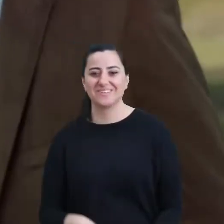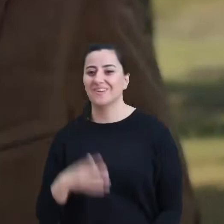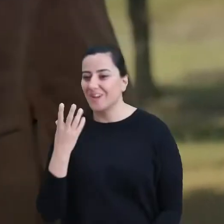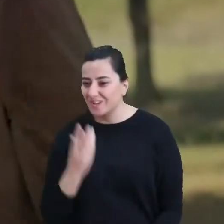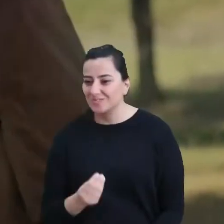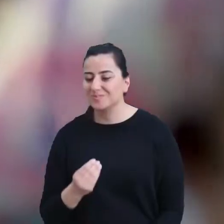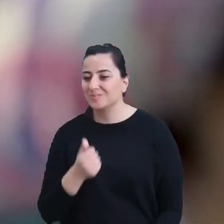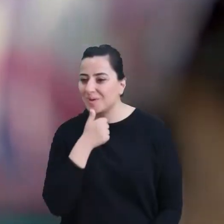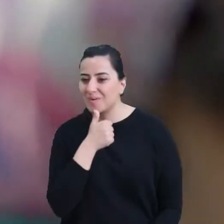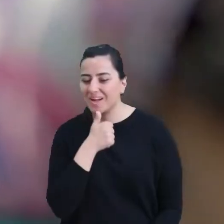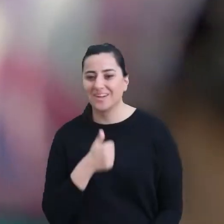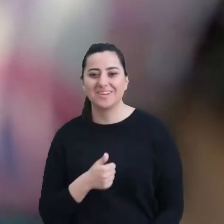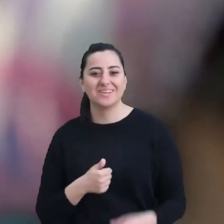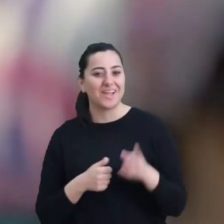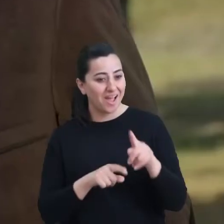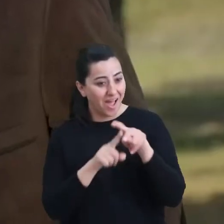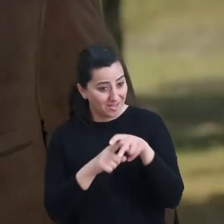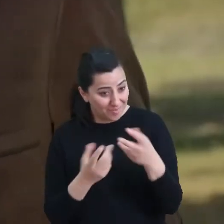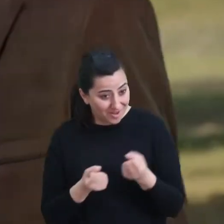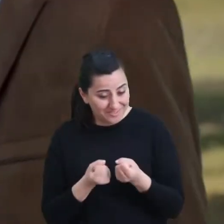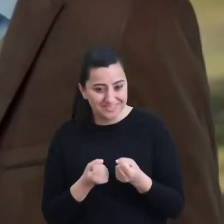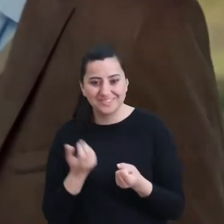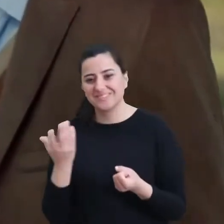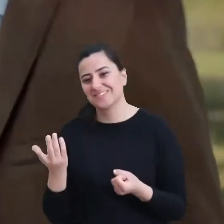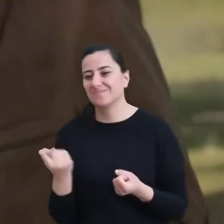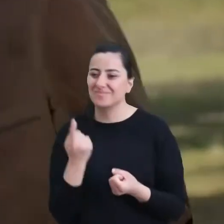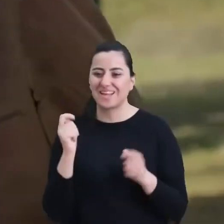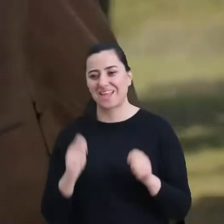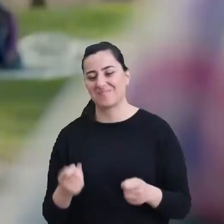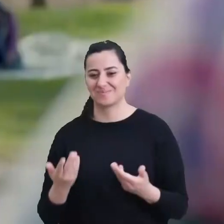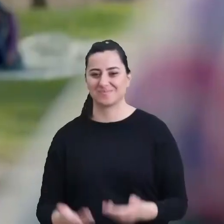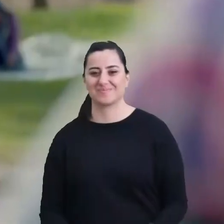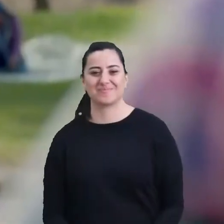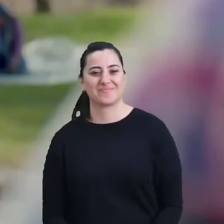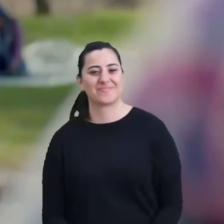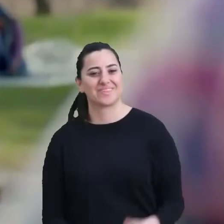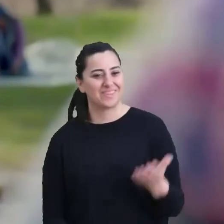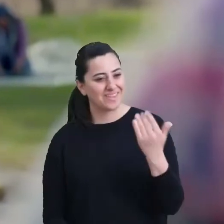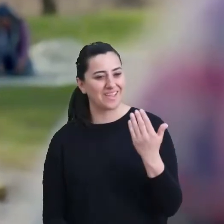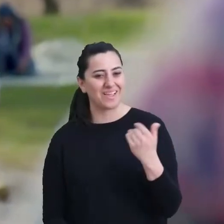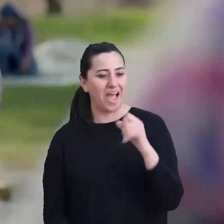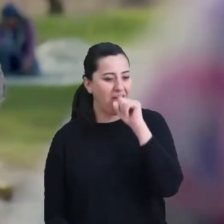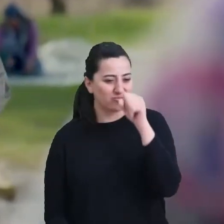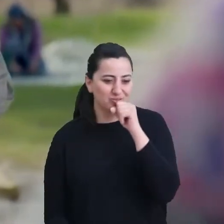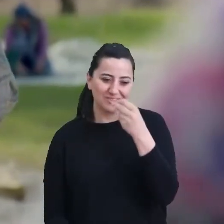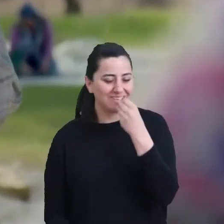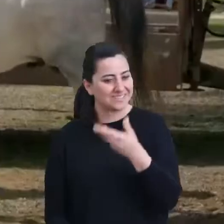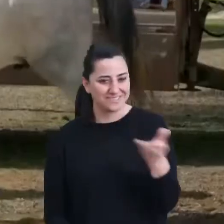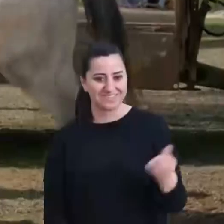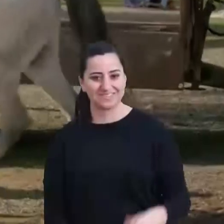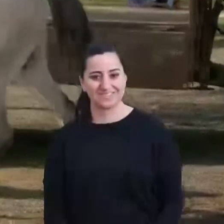Oo hoş bulduk baba. At mı aldın Sedef'e? Öyle bir şeyler yaptık valla. He, getir getir, havuç yesin hayvan